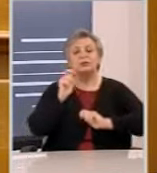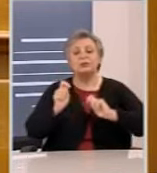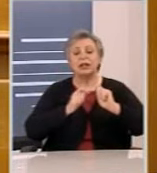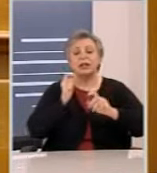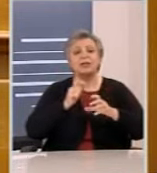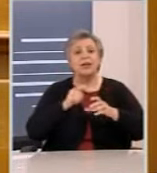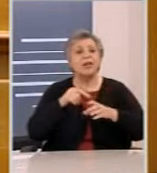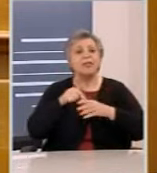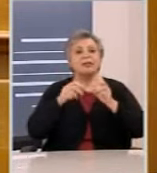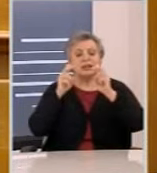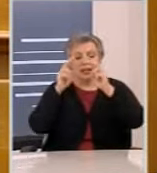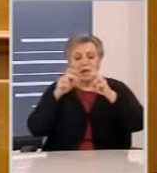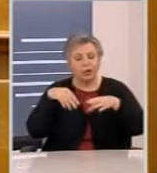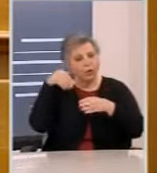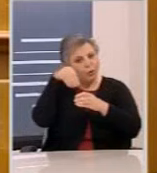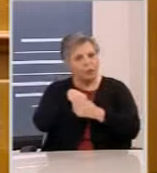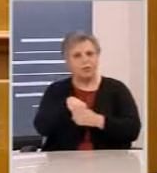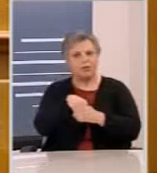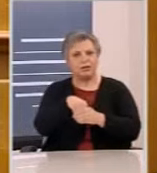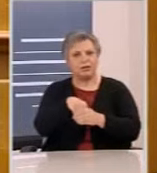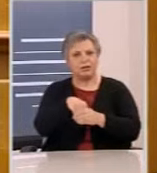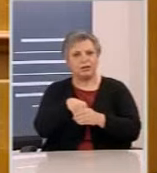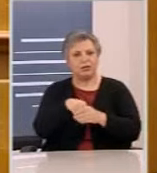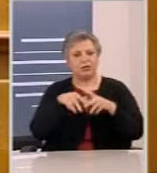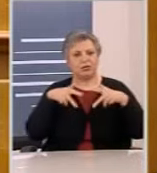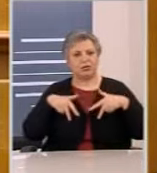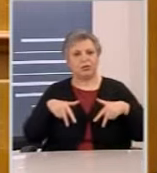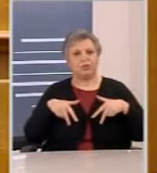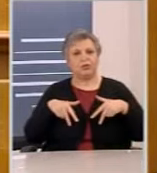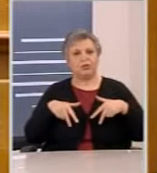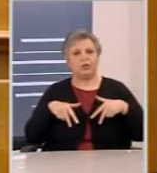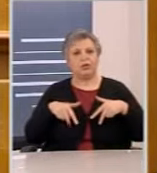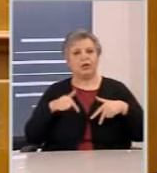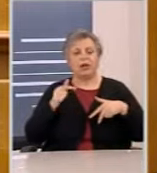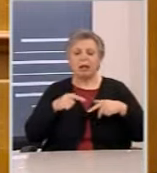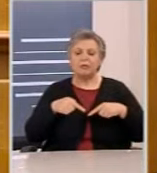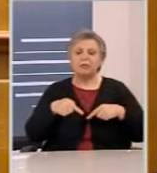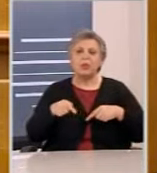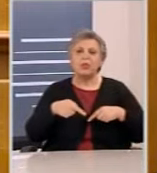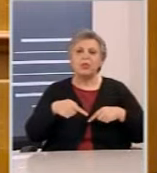μηχανισμού ελέγχου, ο οποίος θα λειτουργήσει στους